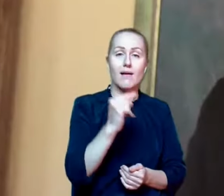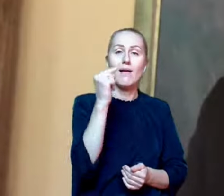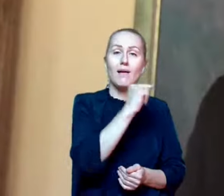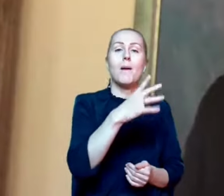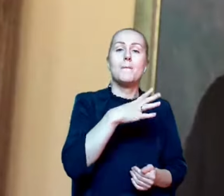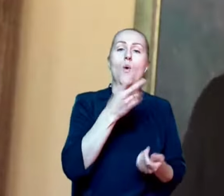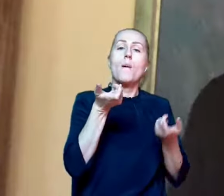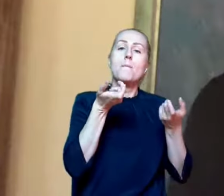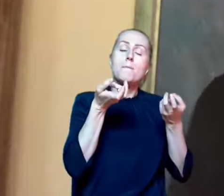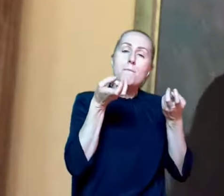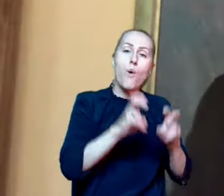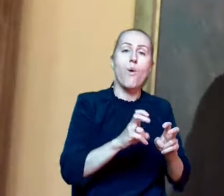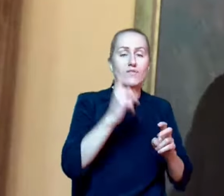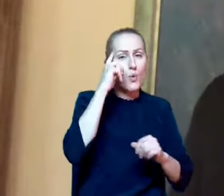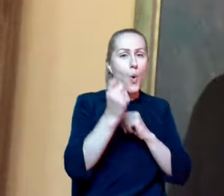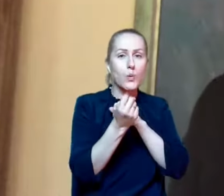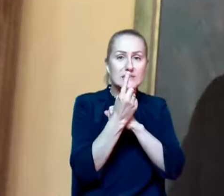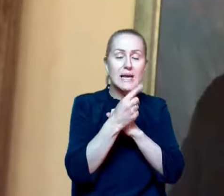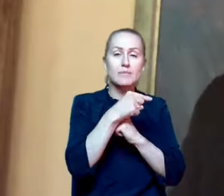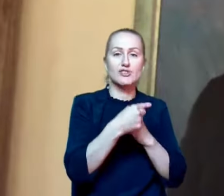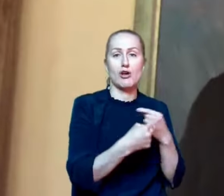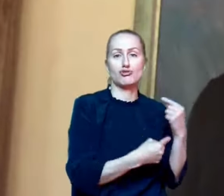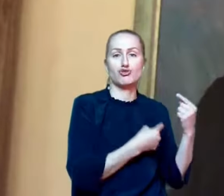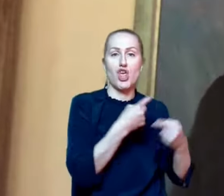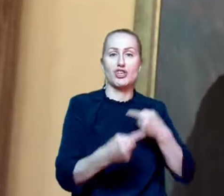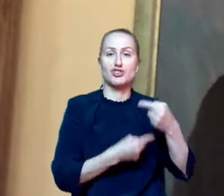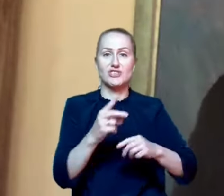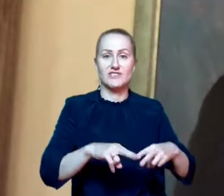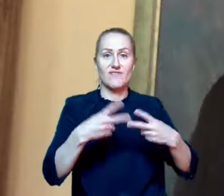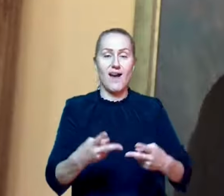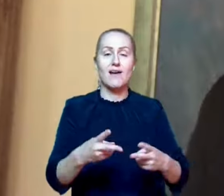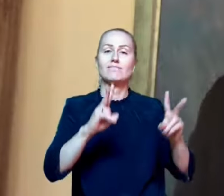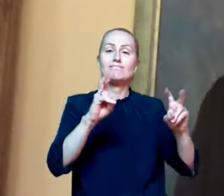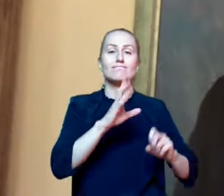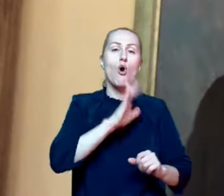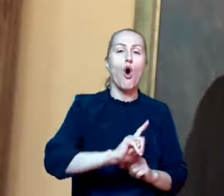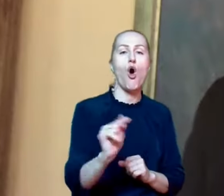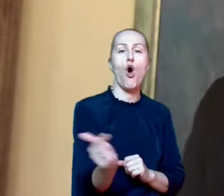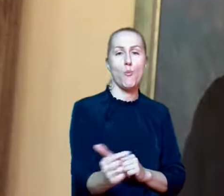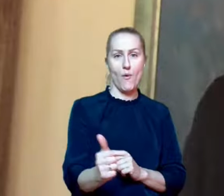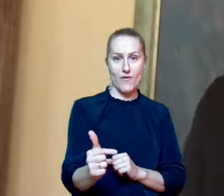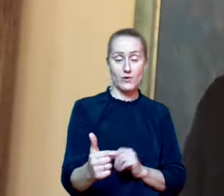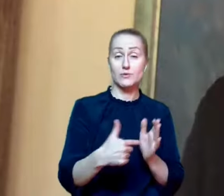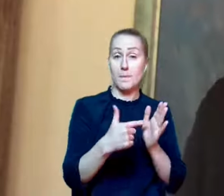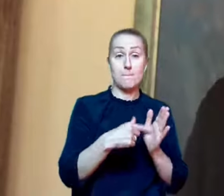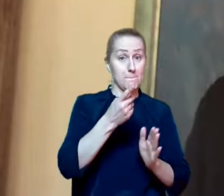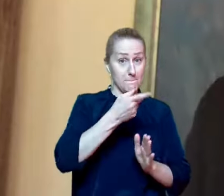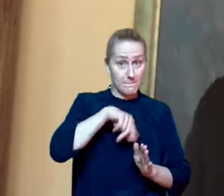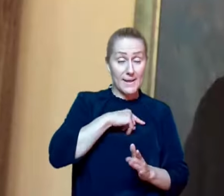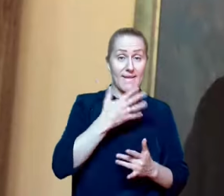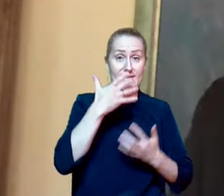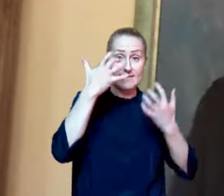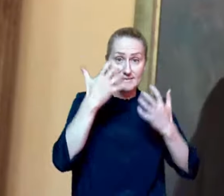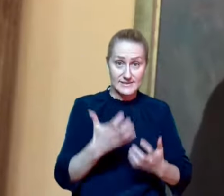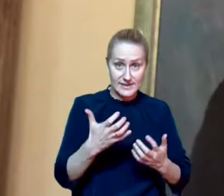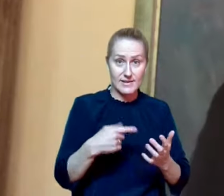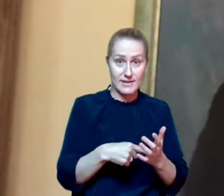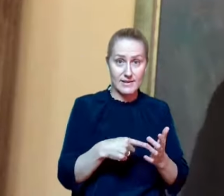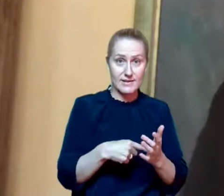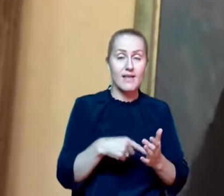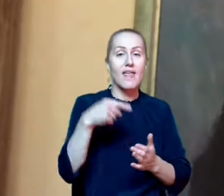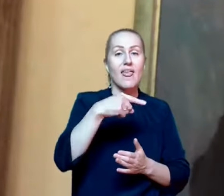powstała taka właśnie koncepcja dziedzictwa zobowiązań, a więc chcemy, aby